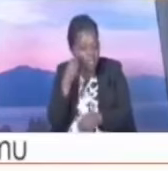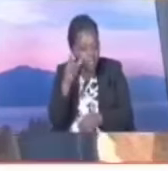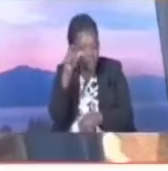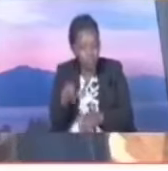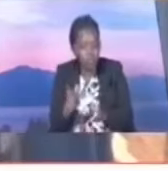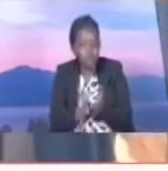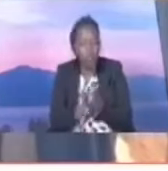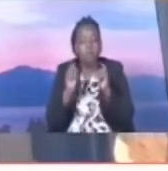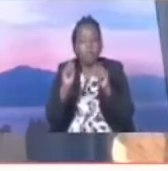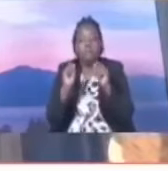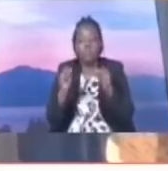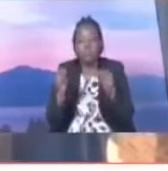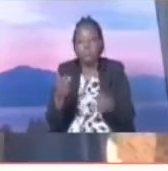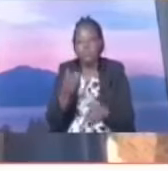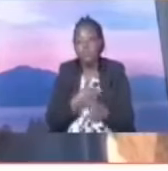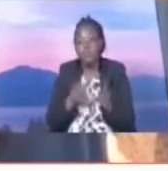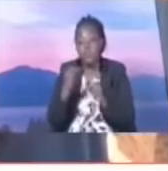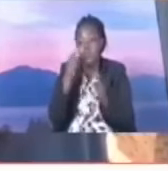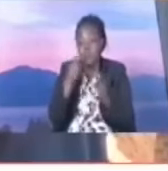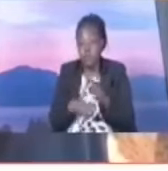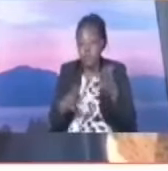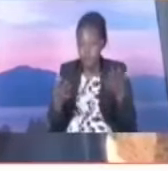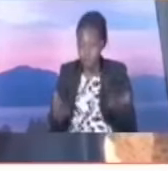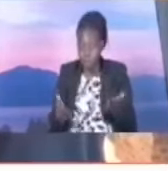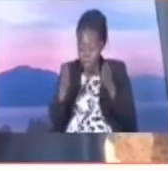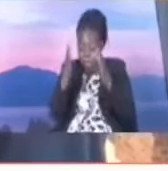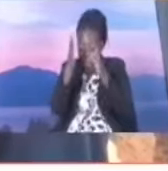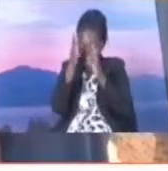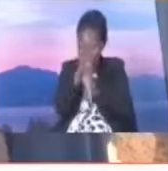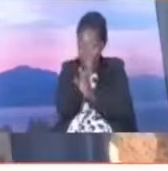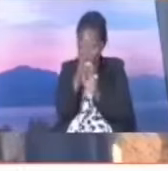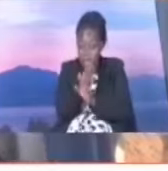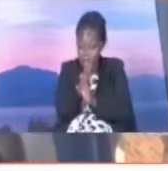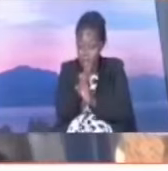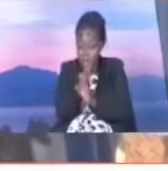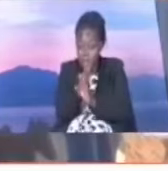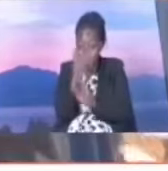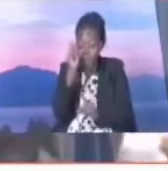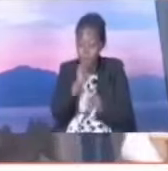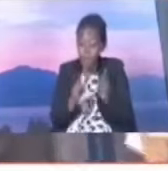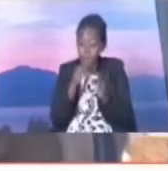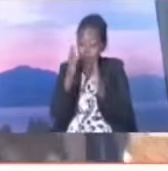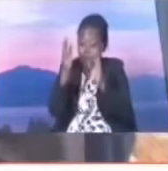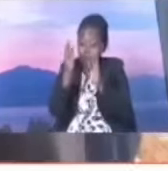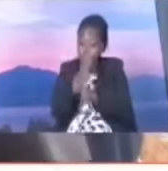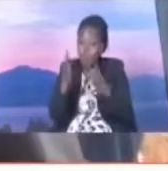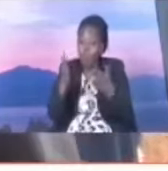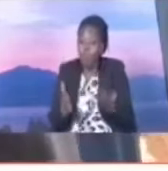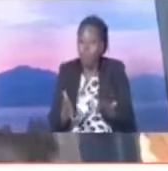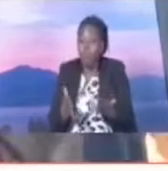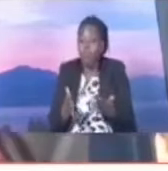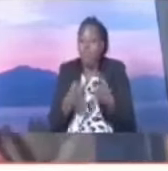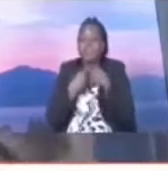ba kinnansi tulina abantu be bayita ab'ebiggwa abantu be bayita ab'ebiggwa be bakyasinza